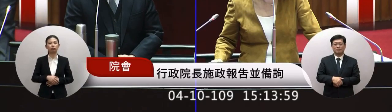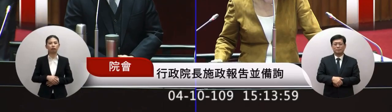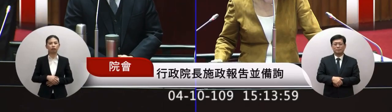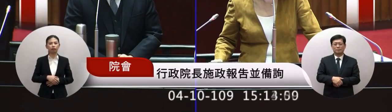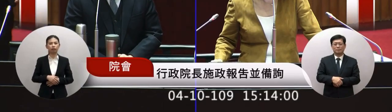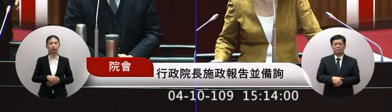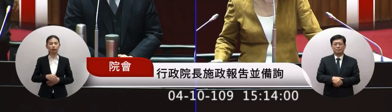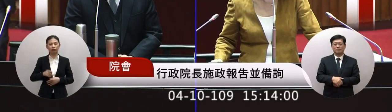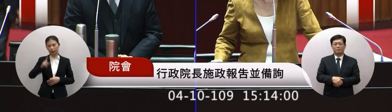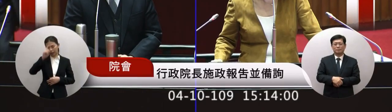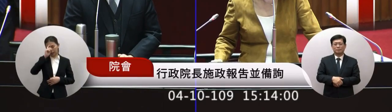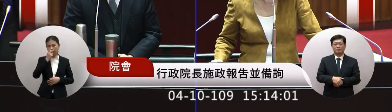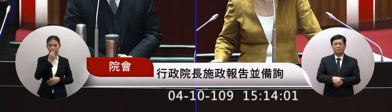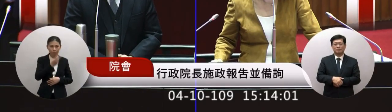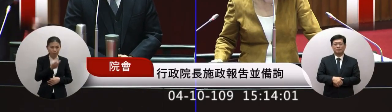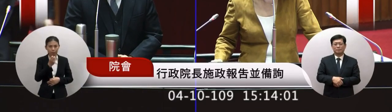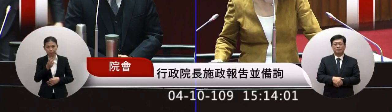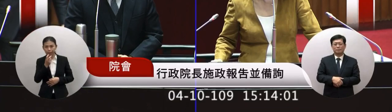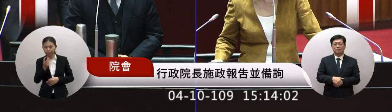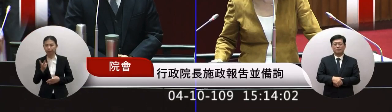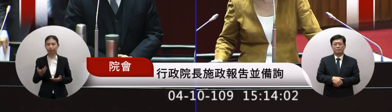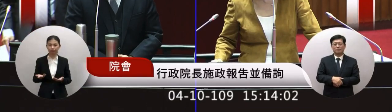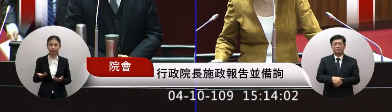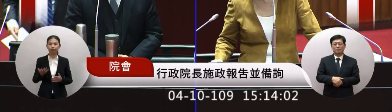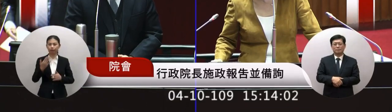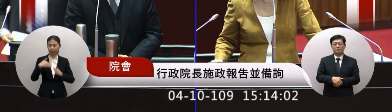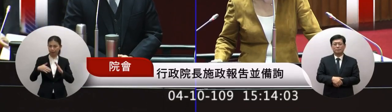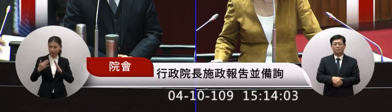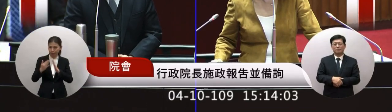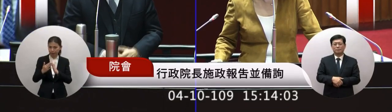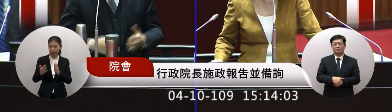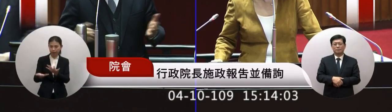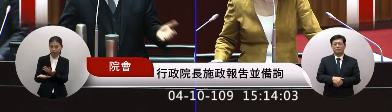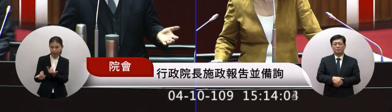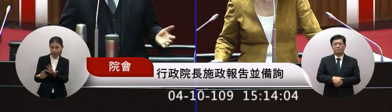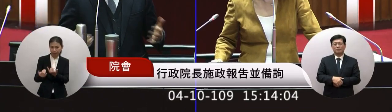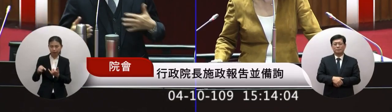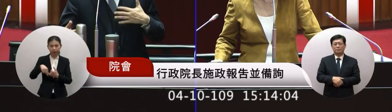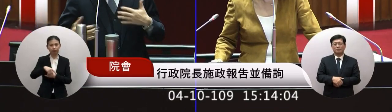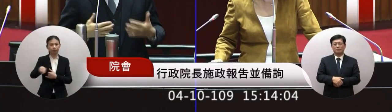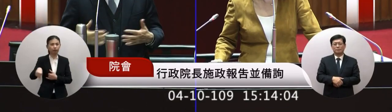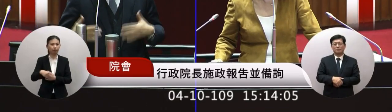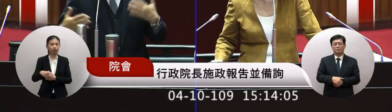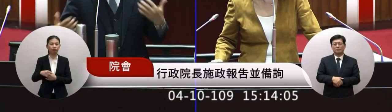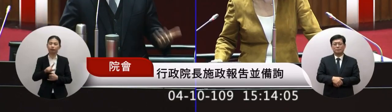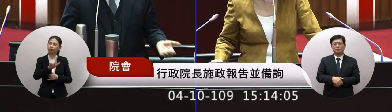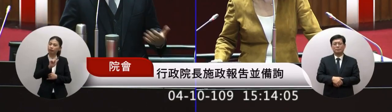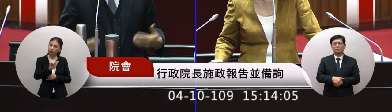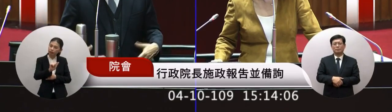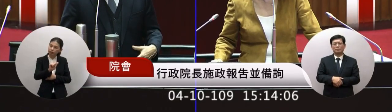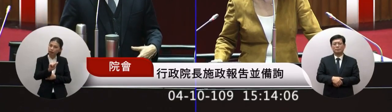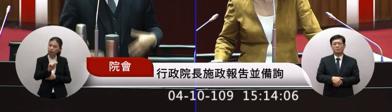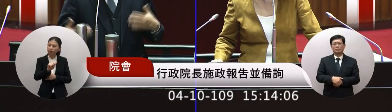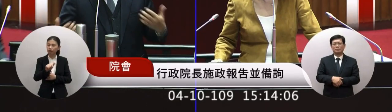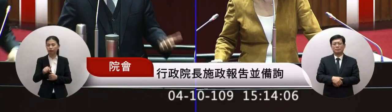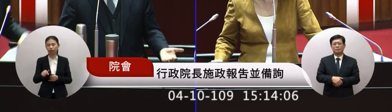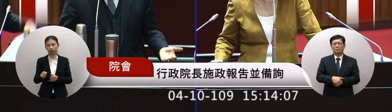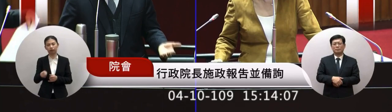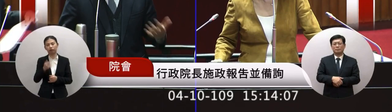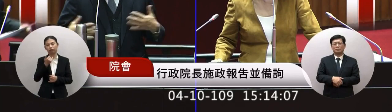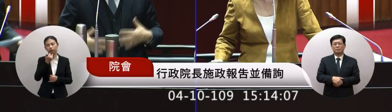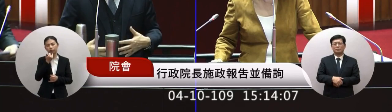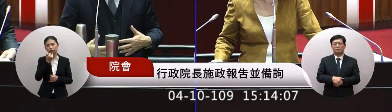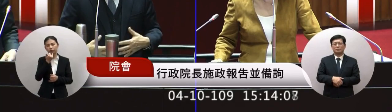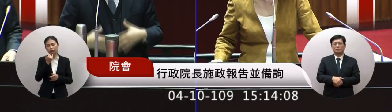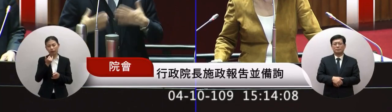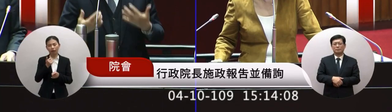由访查，一方面在学校，孩子们也刚好学校老师有这样的机会，透过这